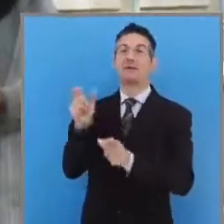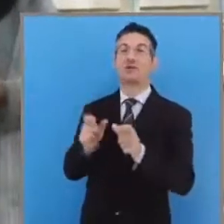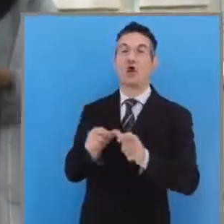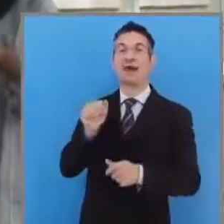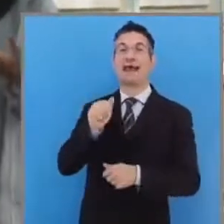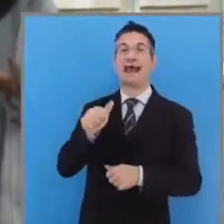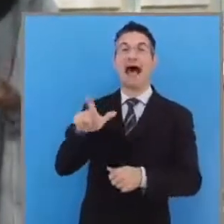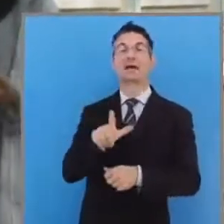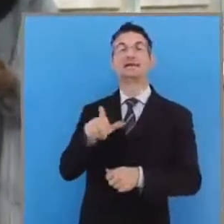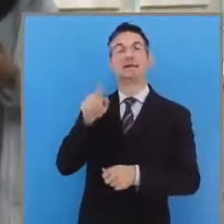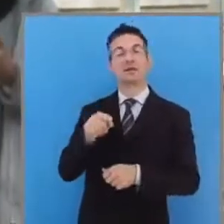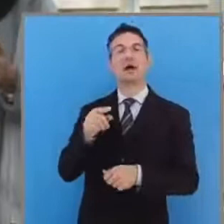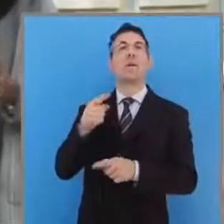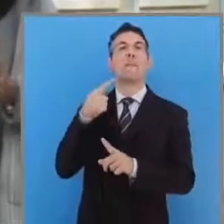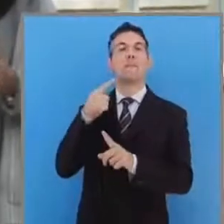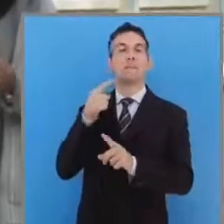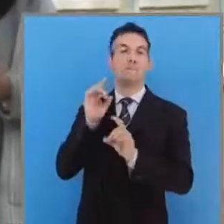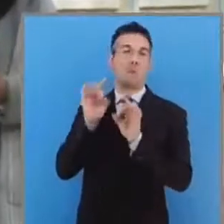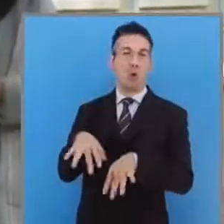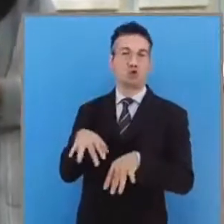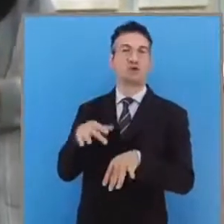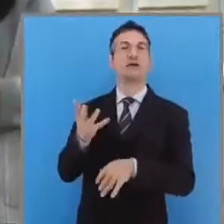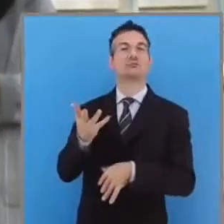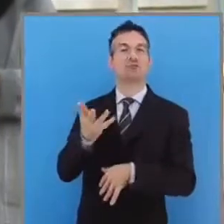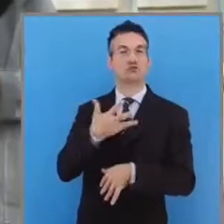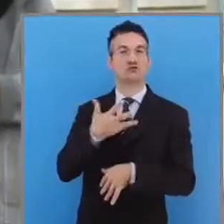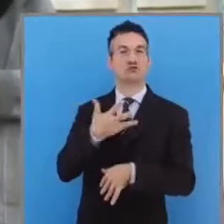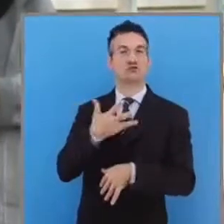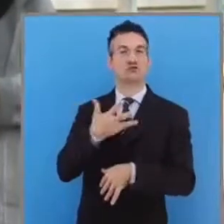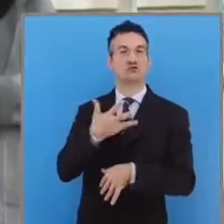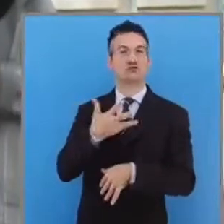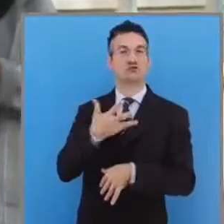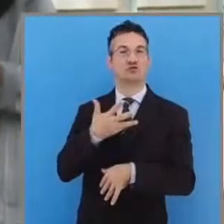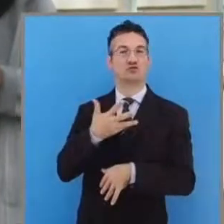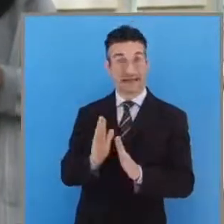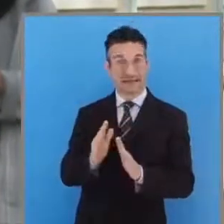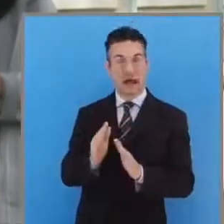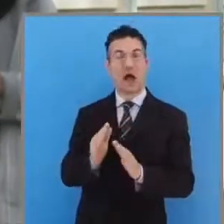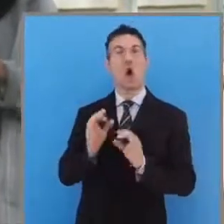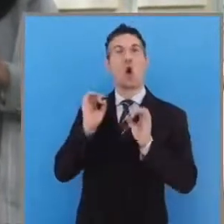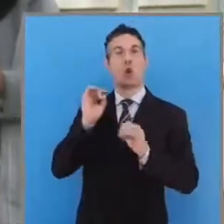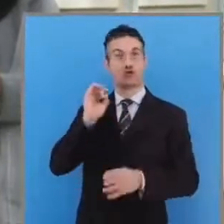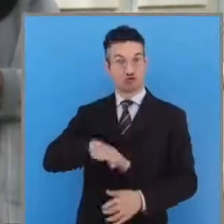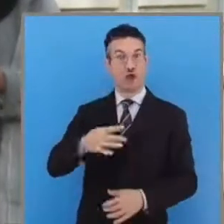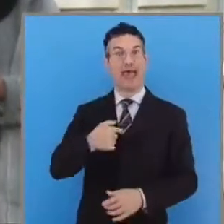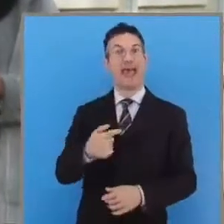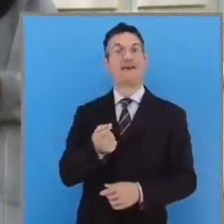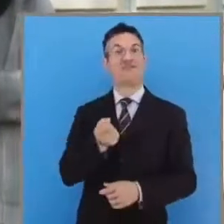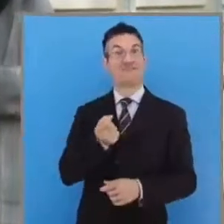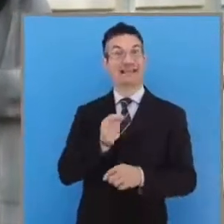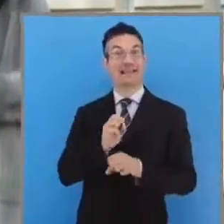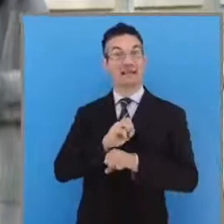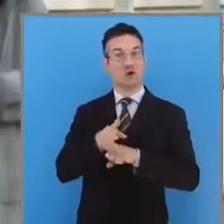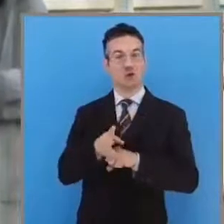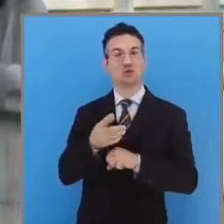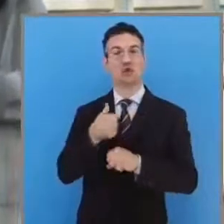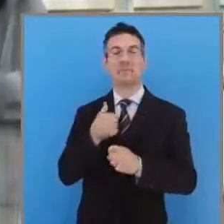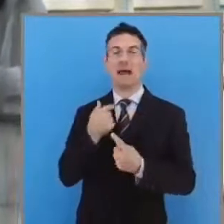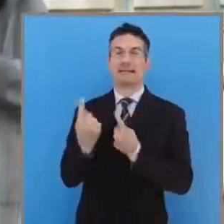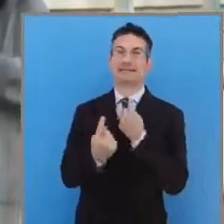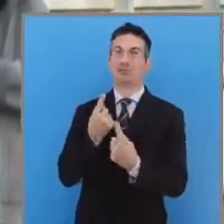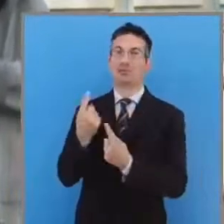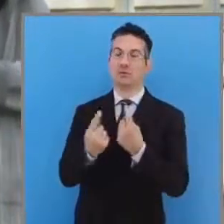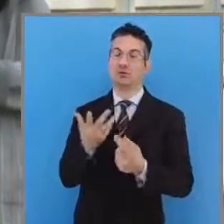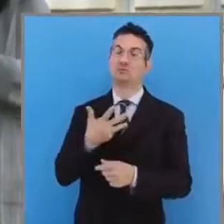Covid positivi che si trovano al loro domicilio, ma che appartengono per vari motivi a una situazione di fragilità che